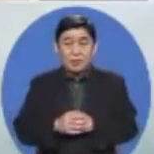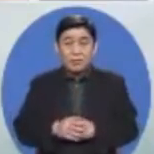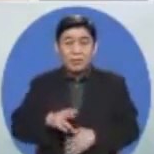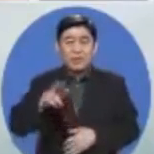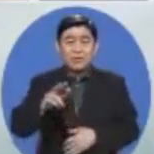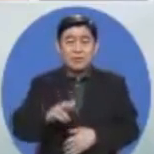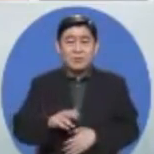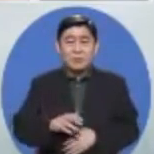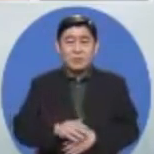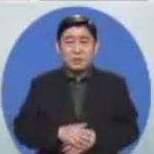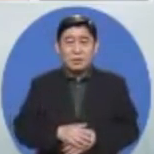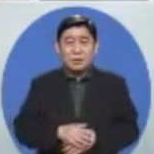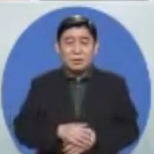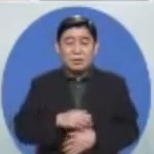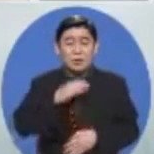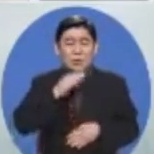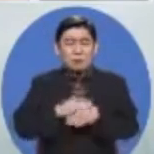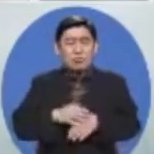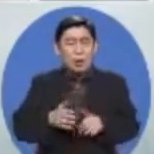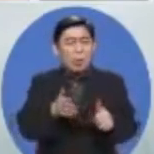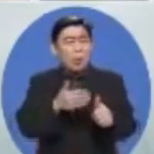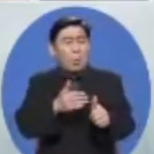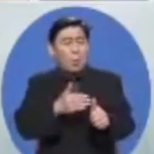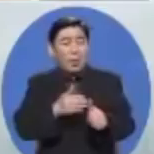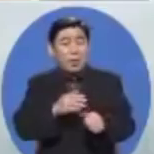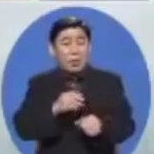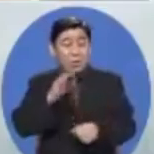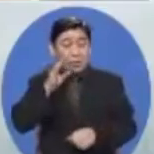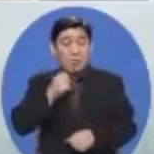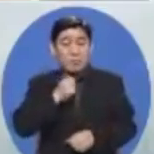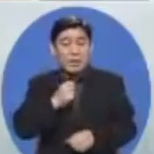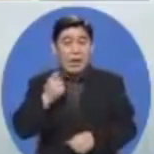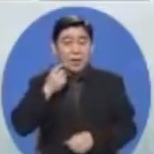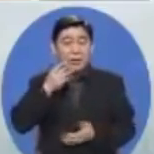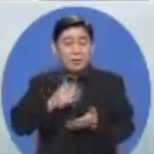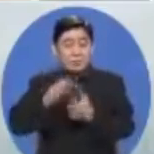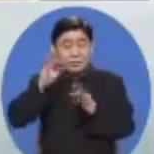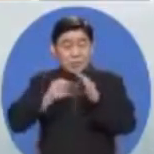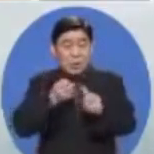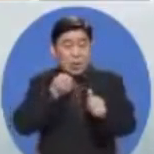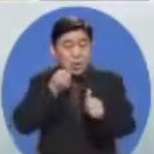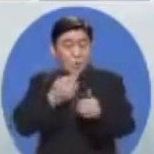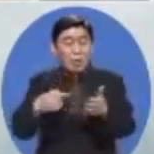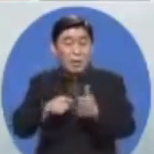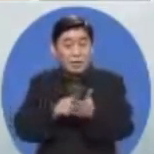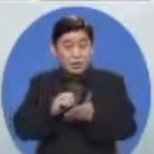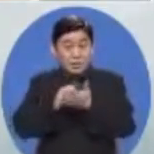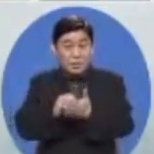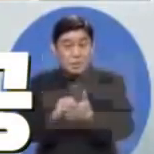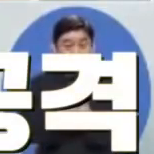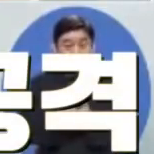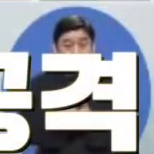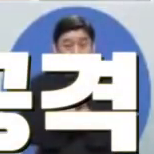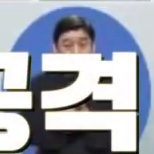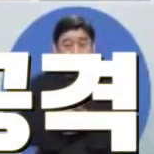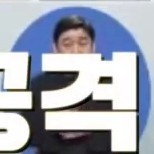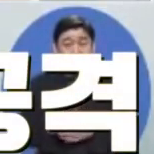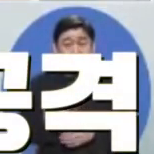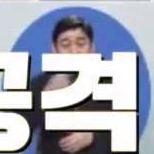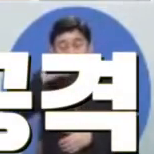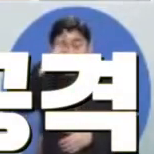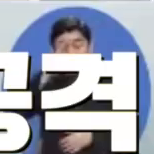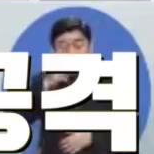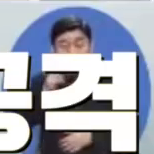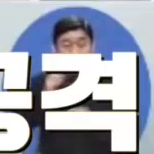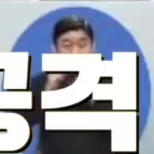하는 것을 어떻게 네. 하는가 보기 위해서 들어갔다고 하지 않았습니까? 가짜뉴스 찾아서 고발하려고 그날 했습니다. 검찰 한 번도 들어간 일은 없어요. 검찰